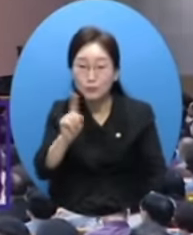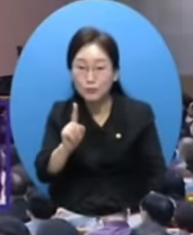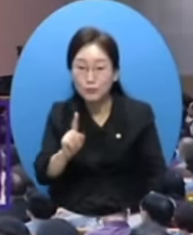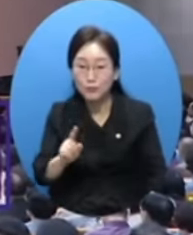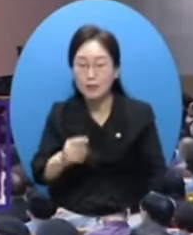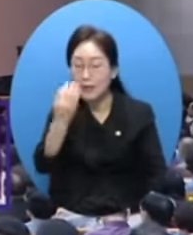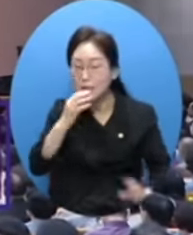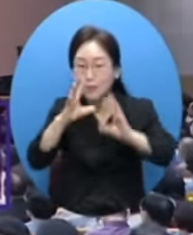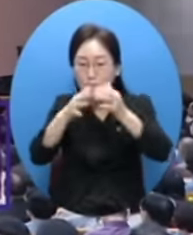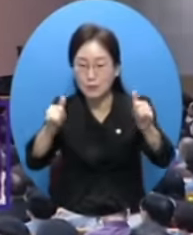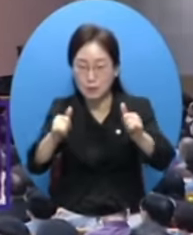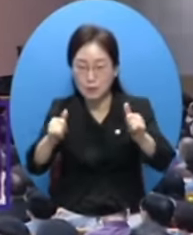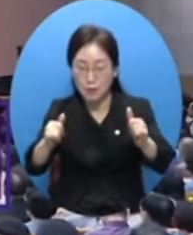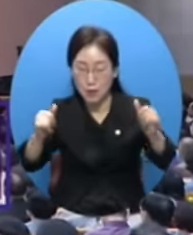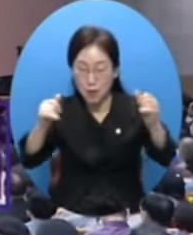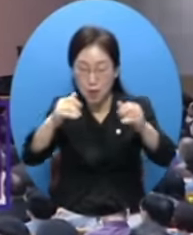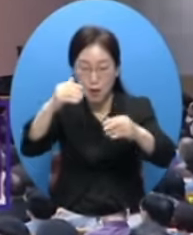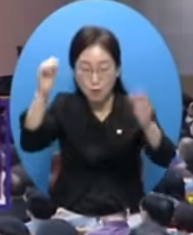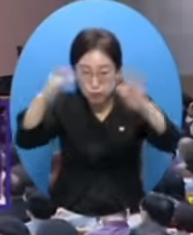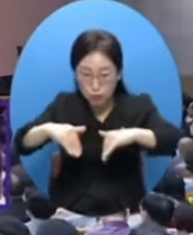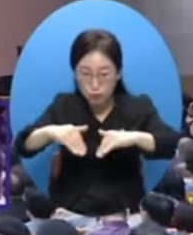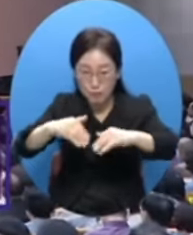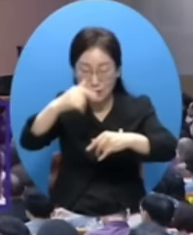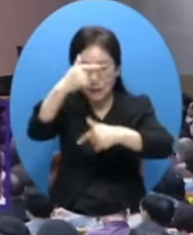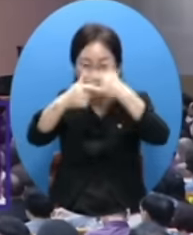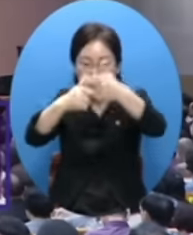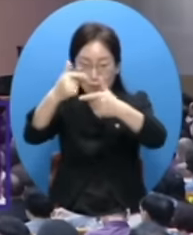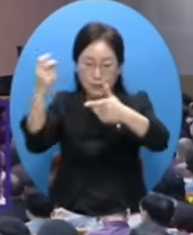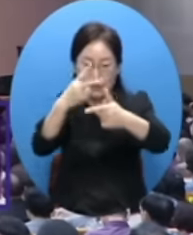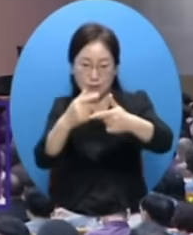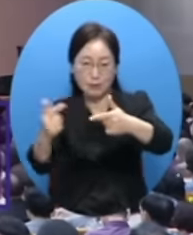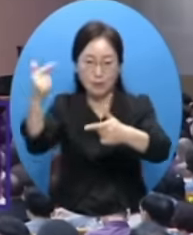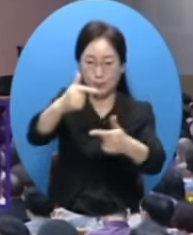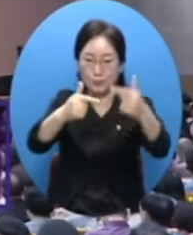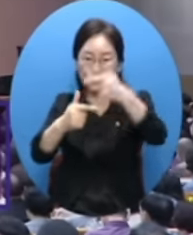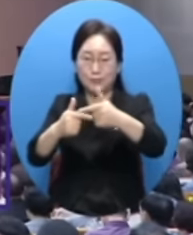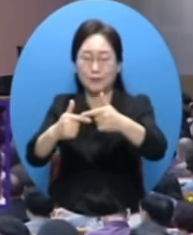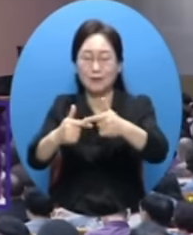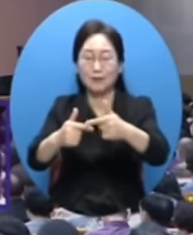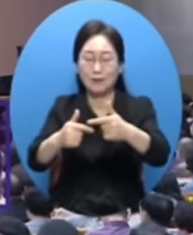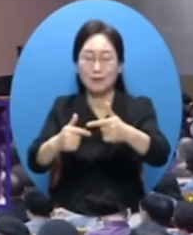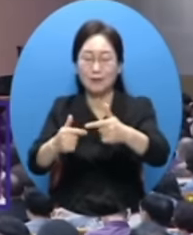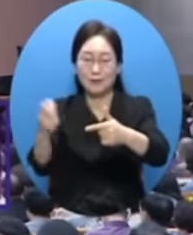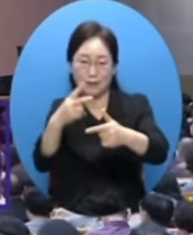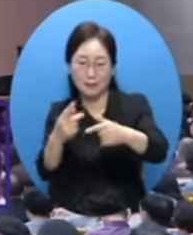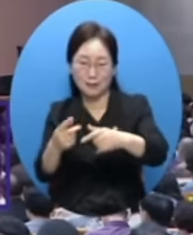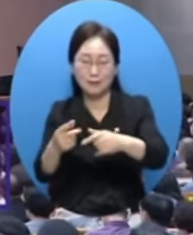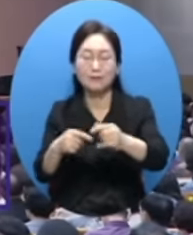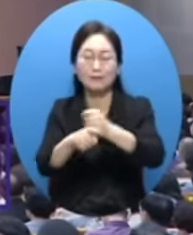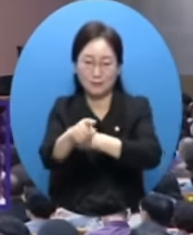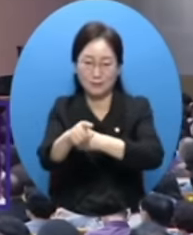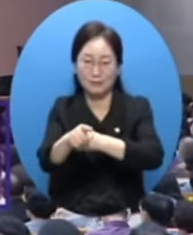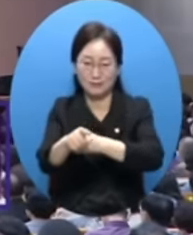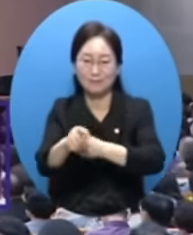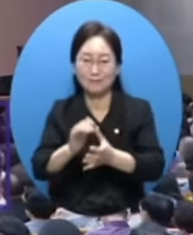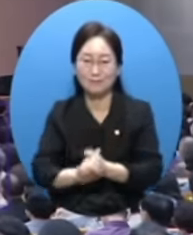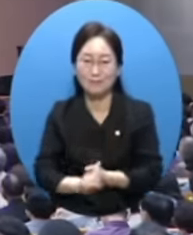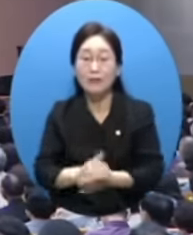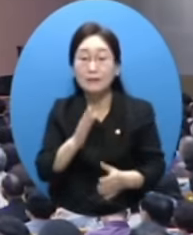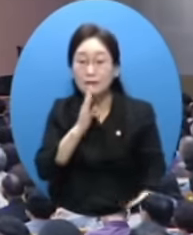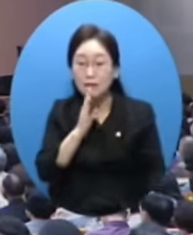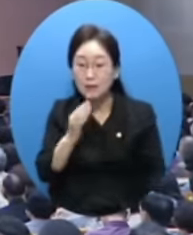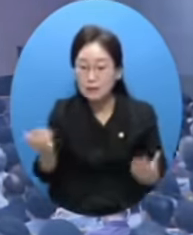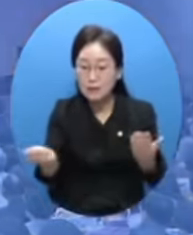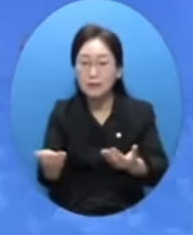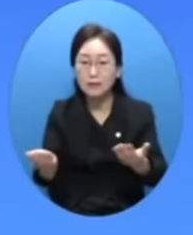백성들이 무너진 성벽을 서둘러 재건하게 될 것을 저들에게 상징적으로 말씀하고 있는 것입니다. 실제로 그